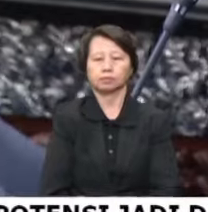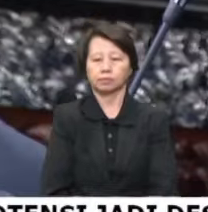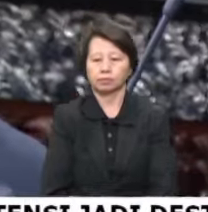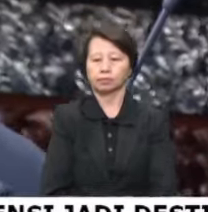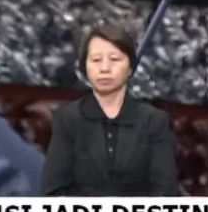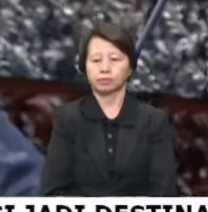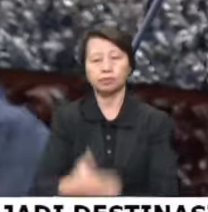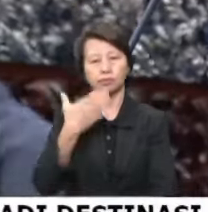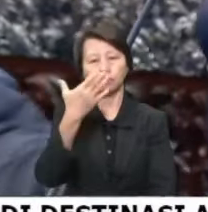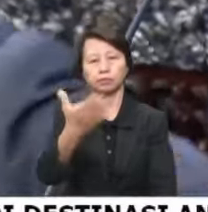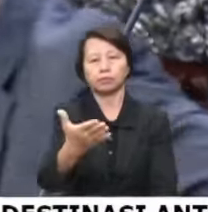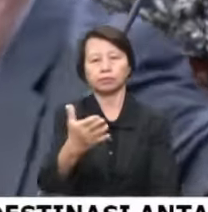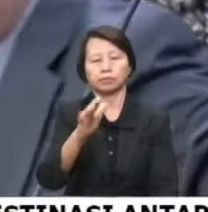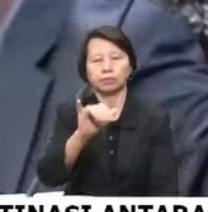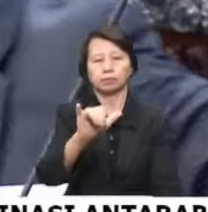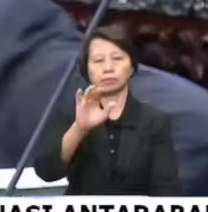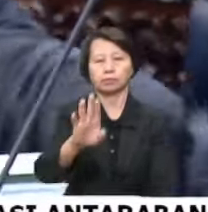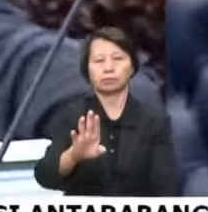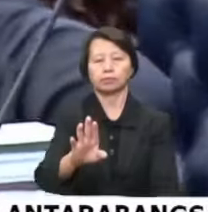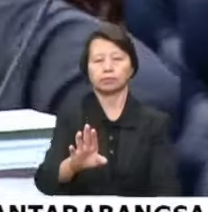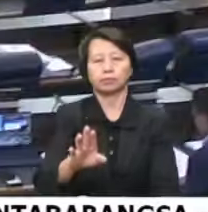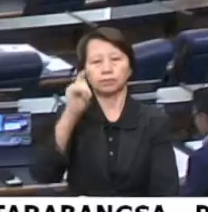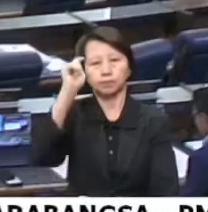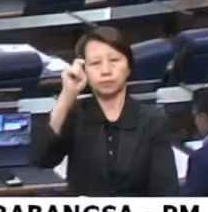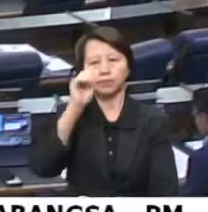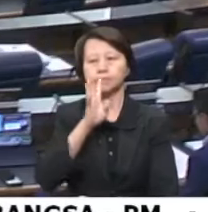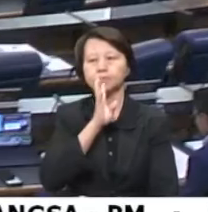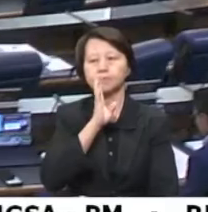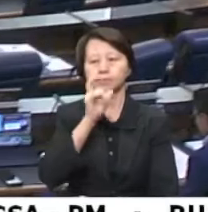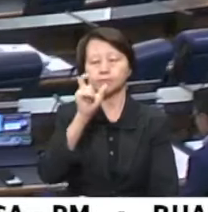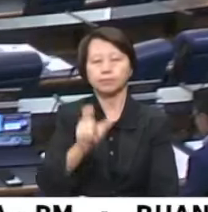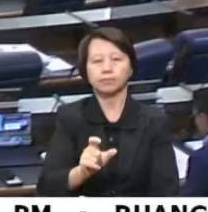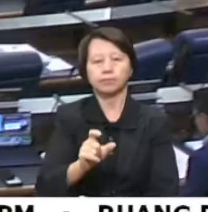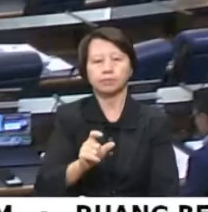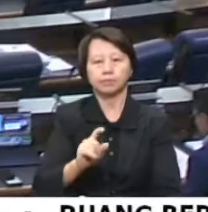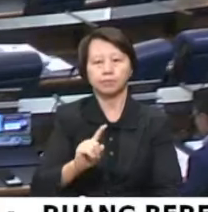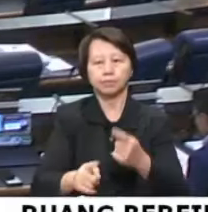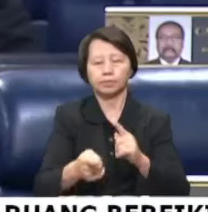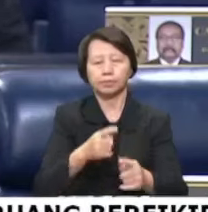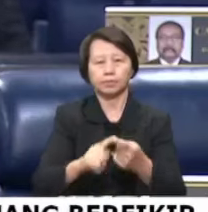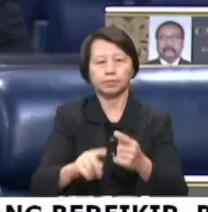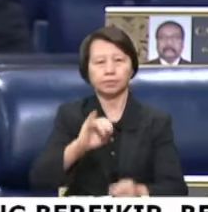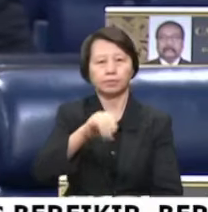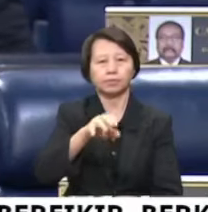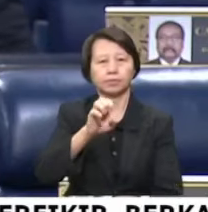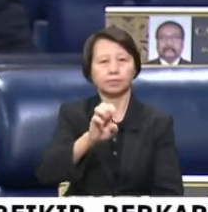Terima kasih Yang Berhormat Timbalan Speaker. Terima kasih sahabat saya Jempol.